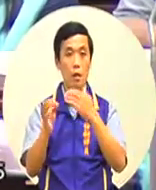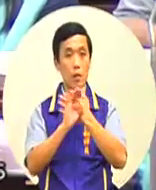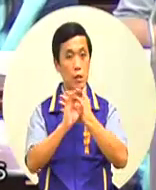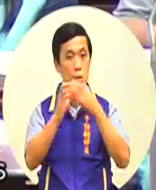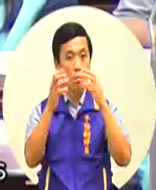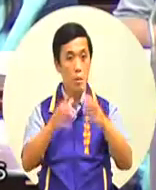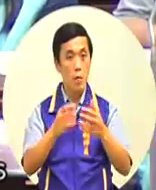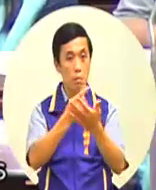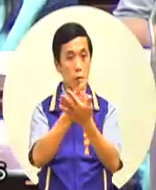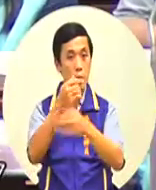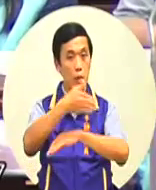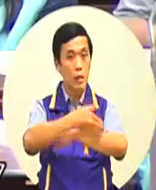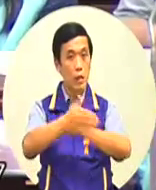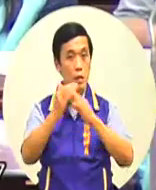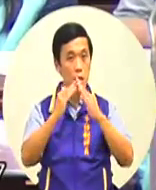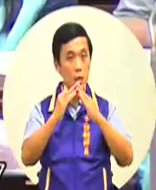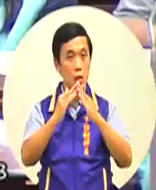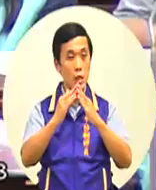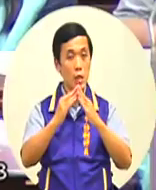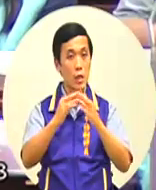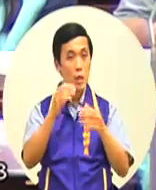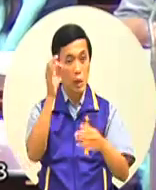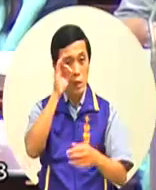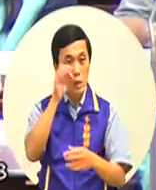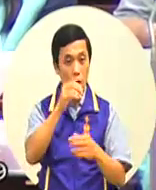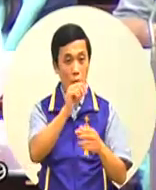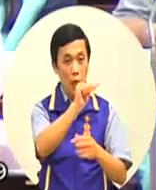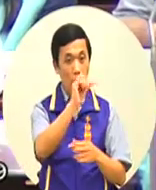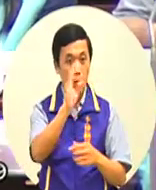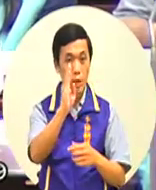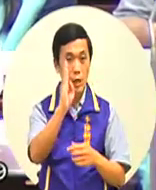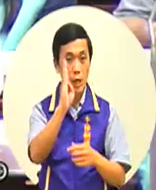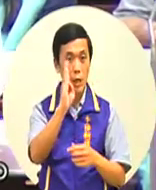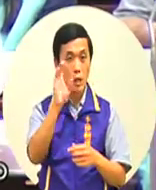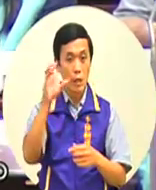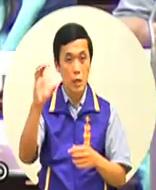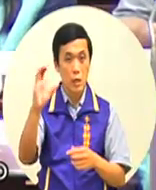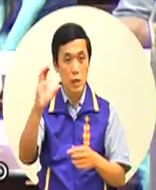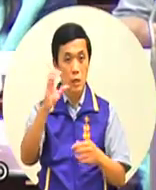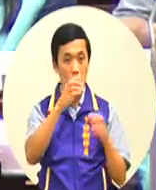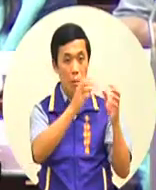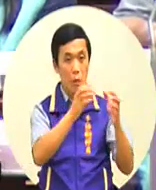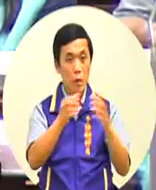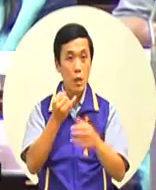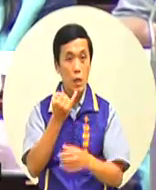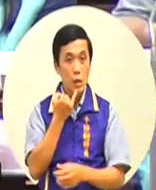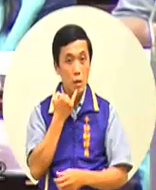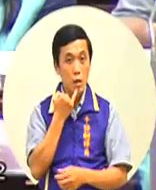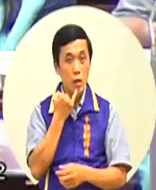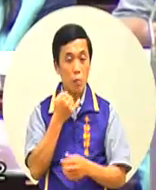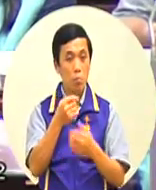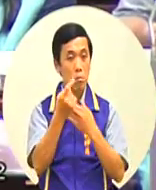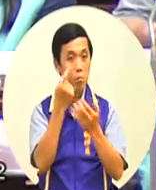到可以做 A 可以做 B 跟 C 的单位，大家都花了蛮大的力气，所以